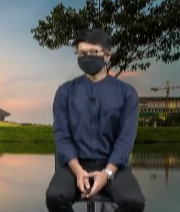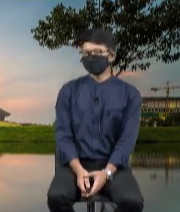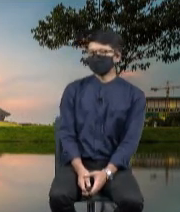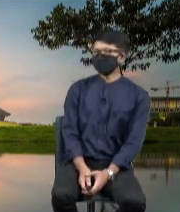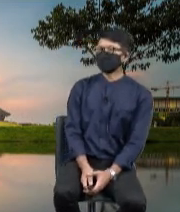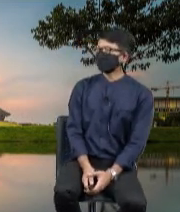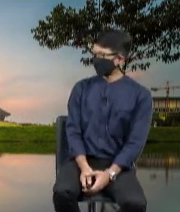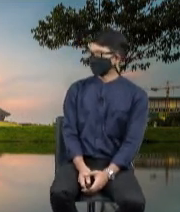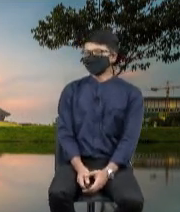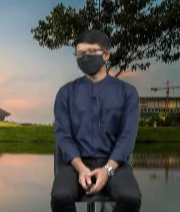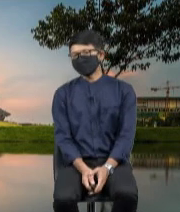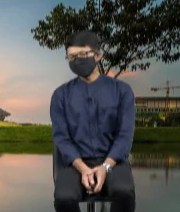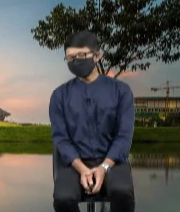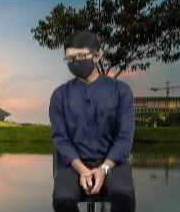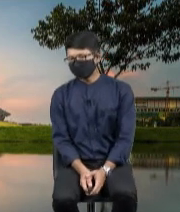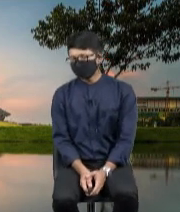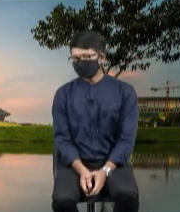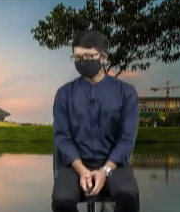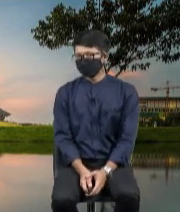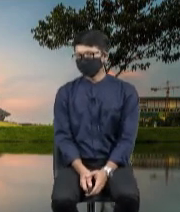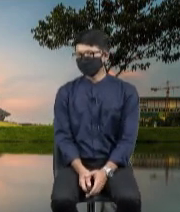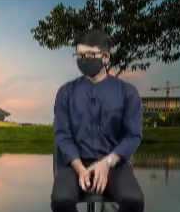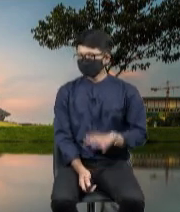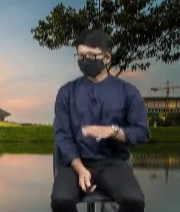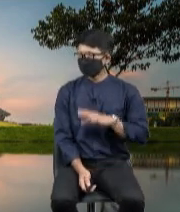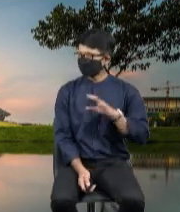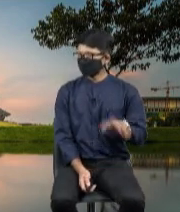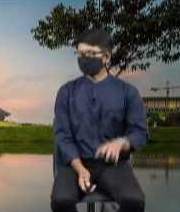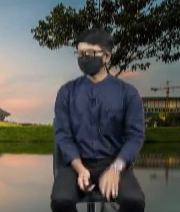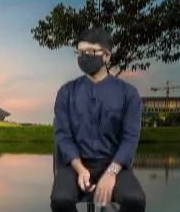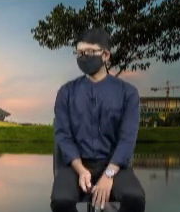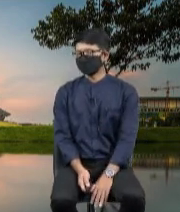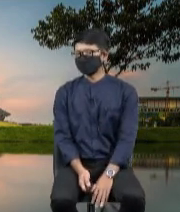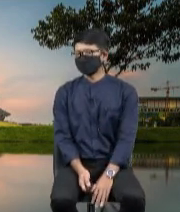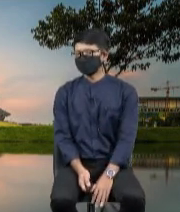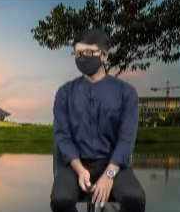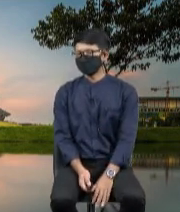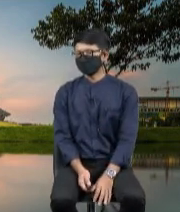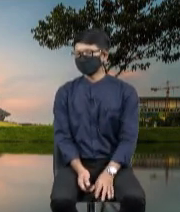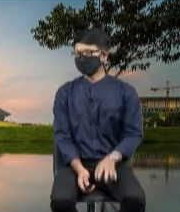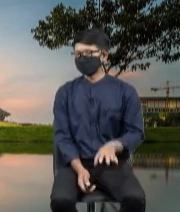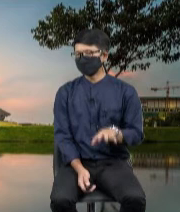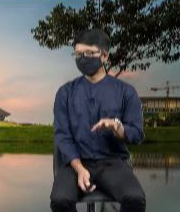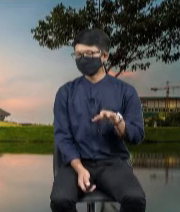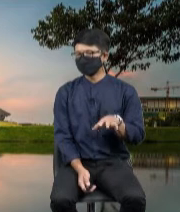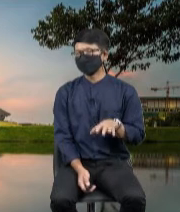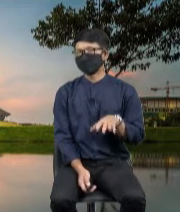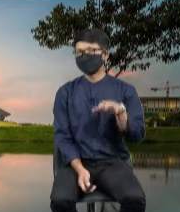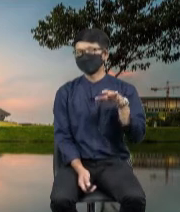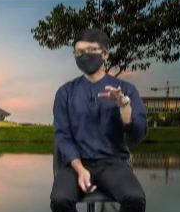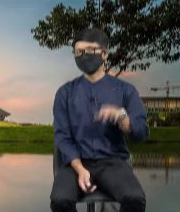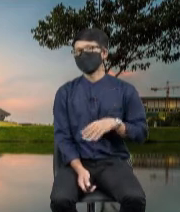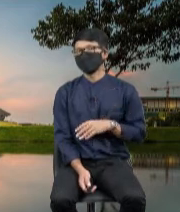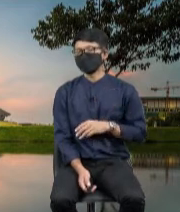ครับช่วง ทำไง แต่จริงๆตัวน้ำเนี่ยไม่สามารถที่จะเข้ามาทางด้านในได้นะครับอาจารย์เพราะว่าพื้นที่บริเวณคณะพยาบาล